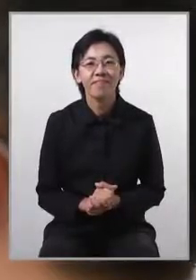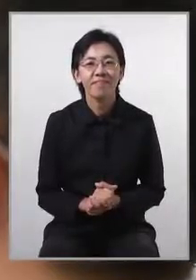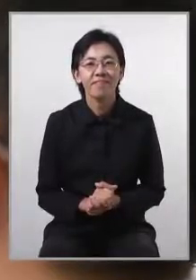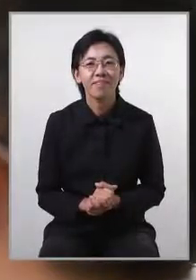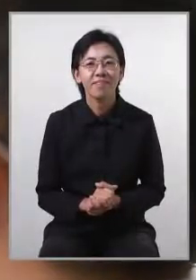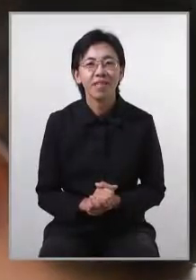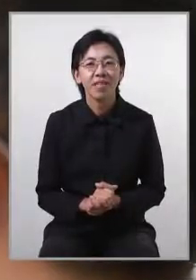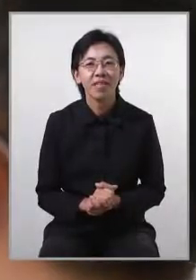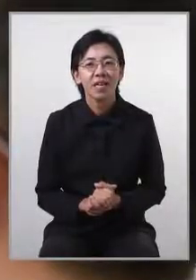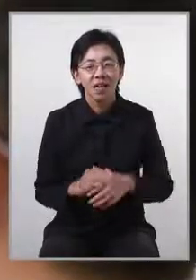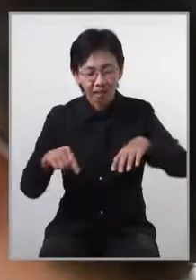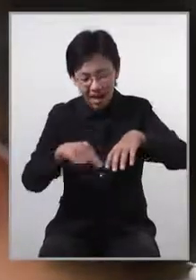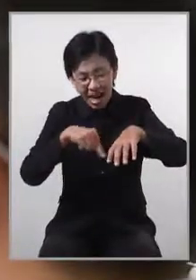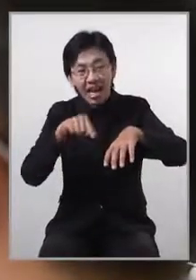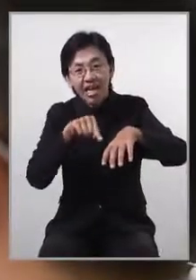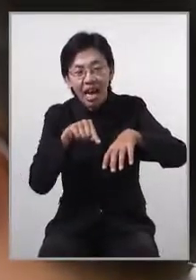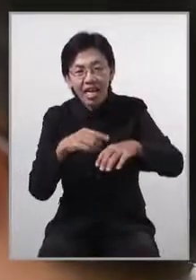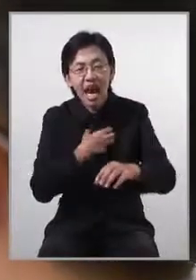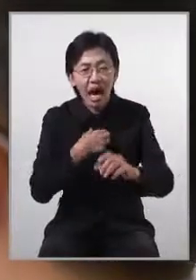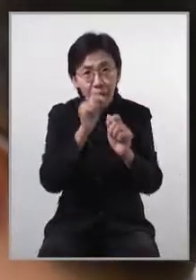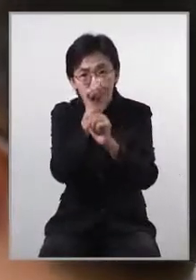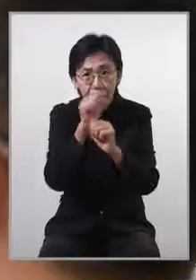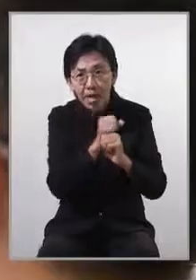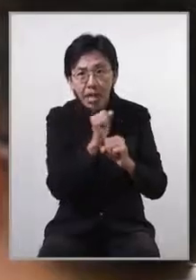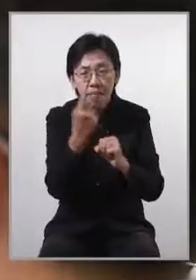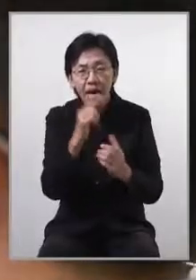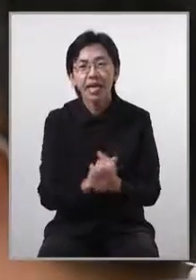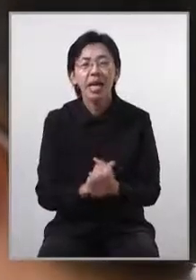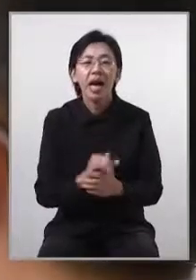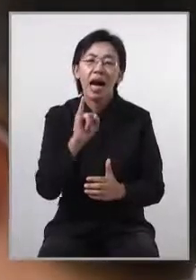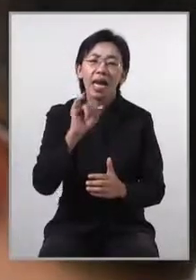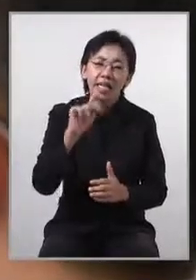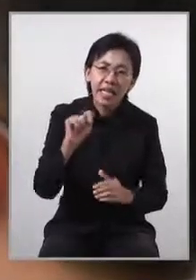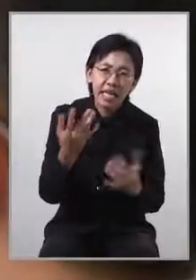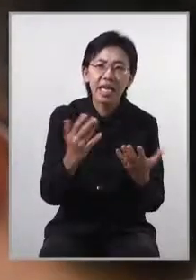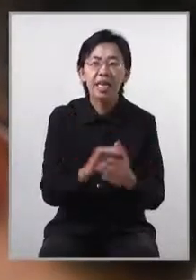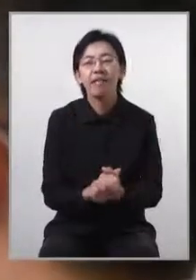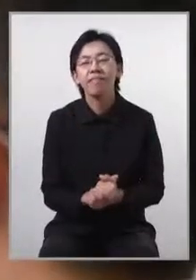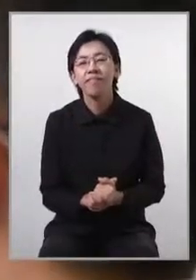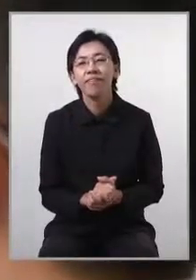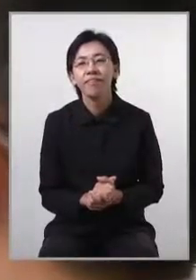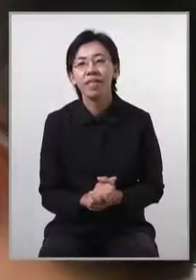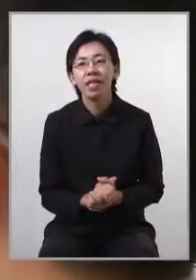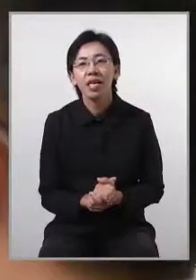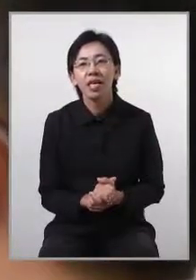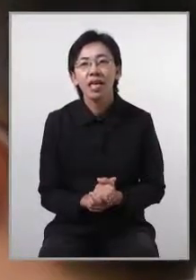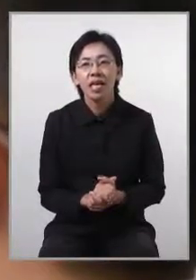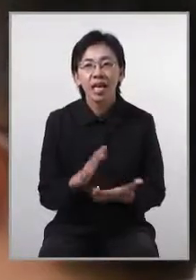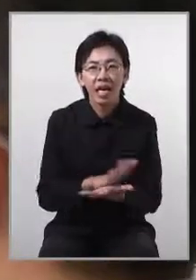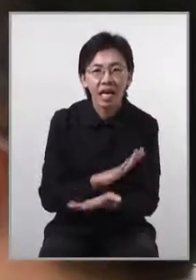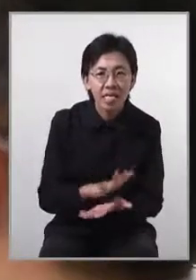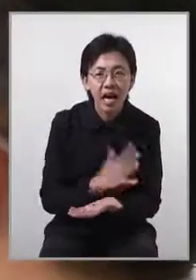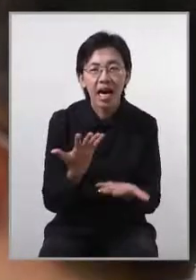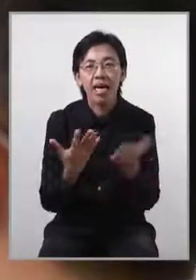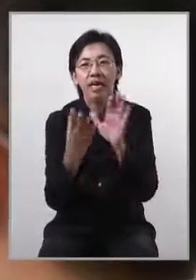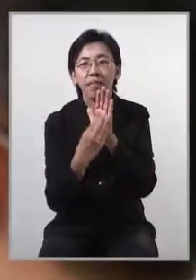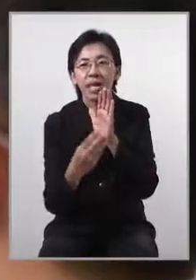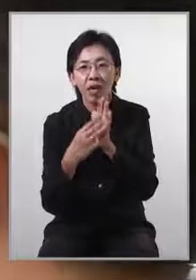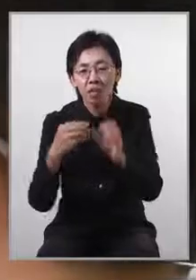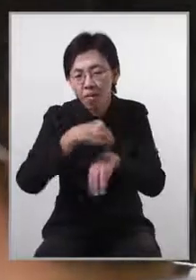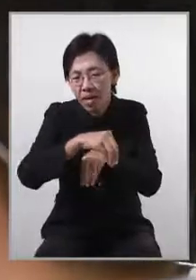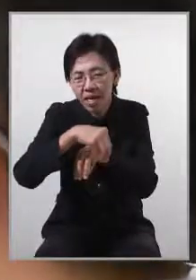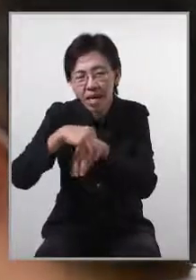ให้ปรับปรุงข้างในเนี่ยนะฮะเกี่ยวทางด้านไอทีแล้วก็ขอพิมพ์เอกสารมีการอบรมเครือข่าย